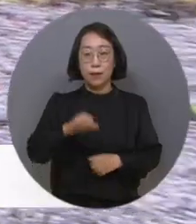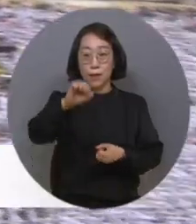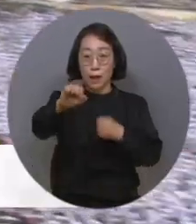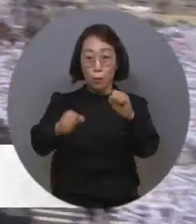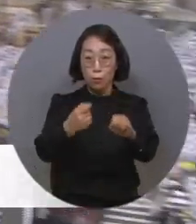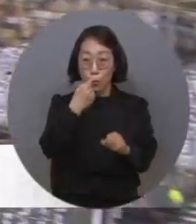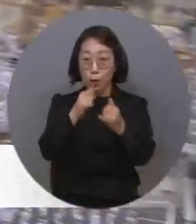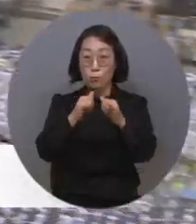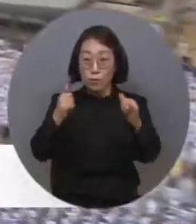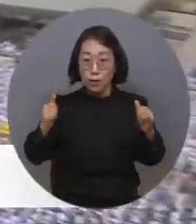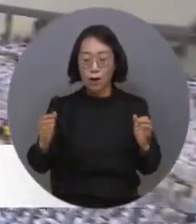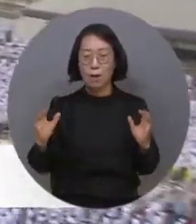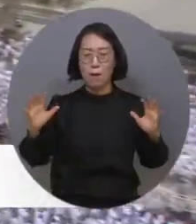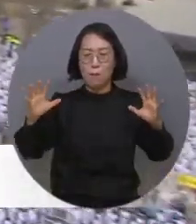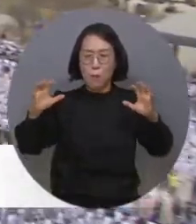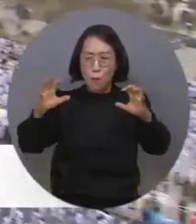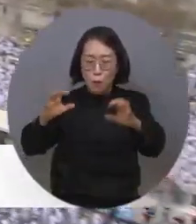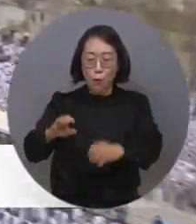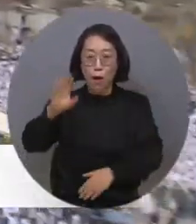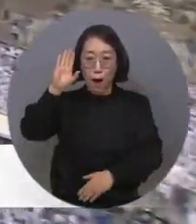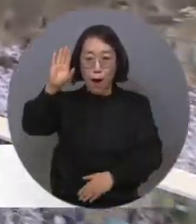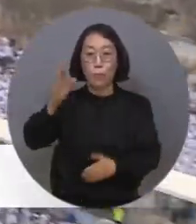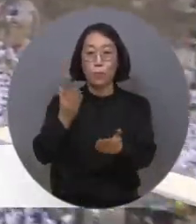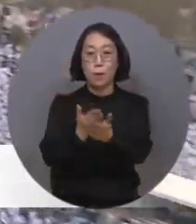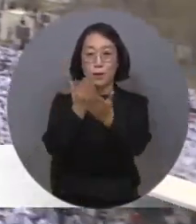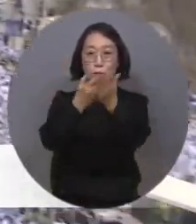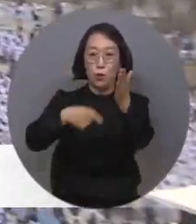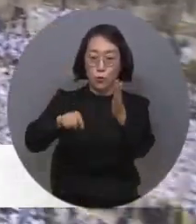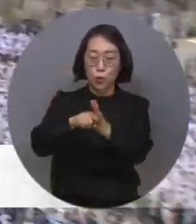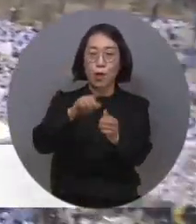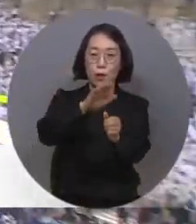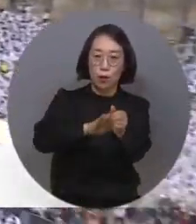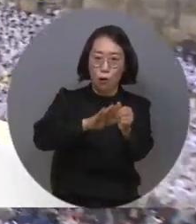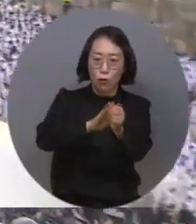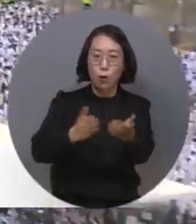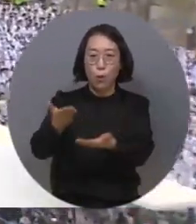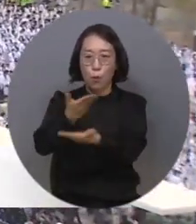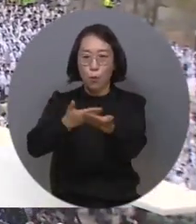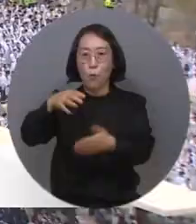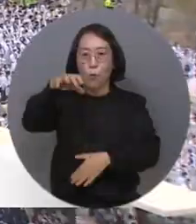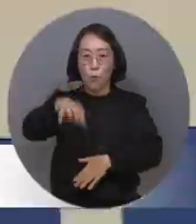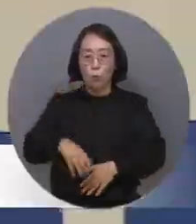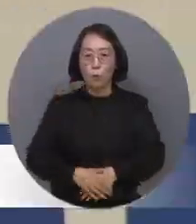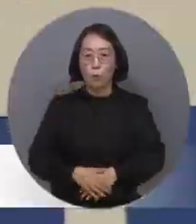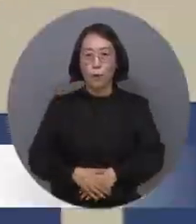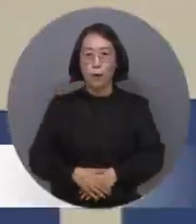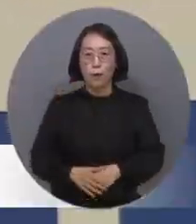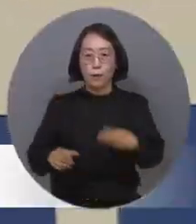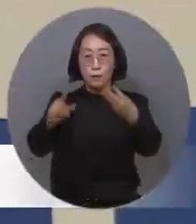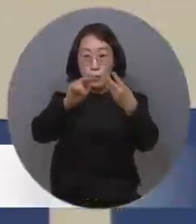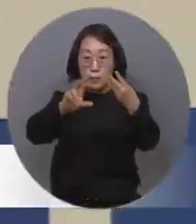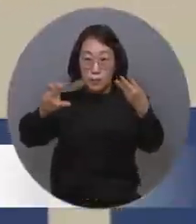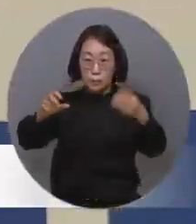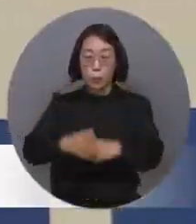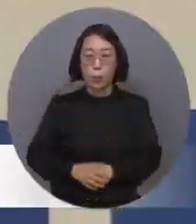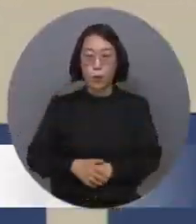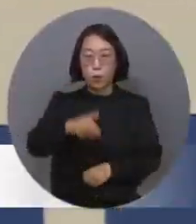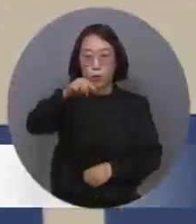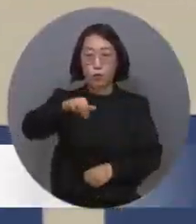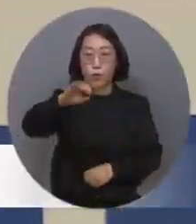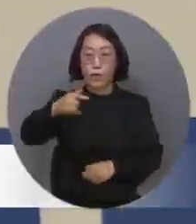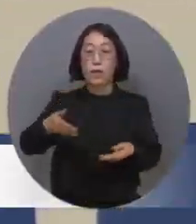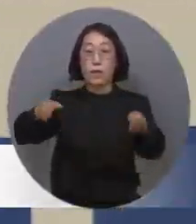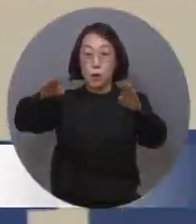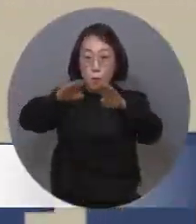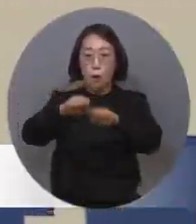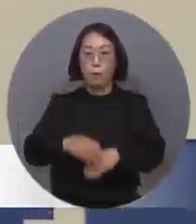태권도인들이 한 자리에 모여 앞으로의 발전을 응원하는 자리가 열렸습니다. 지난 25일 국기원과